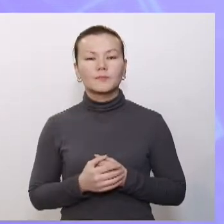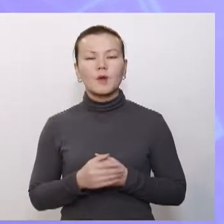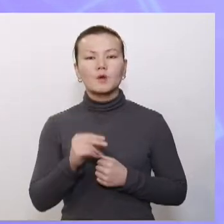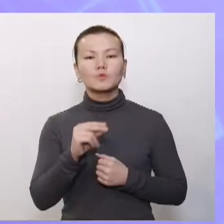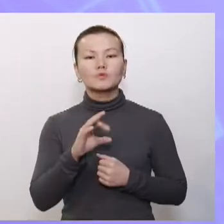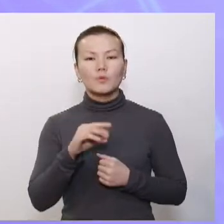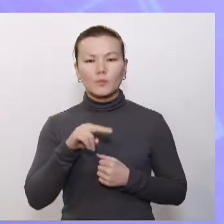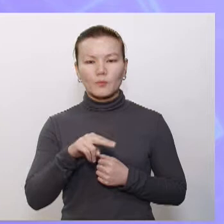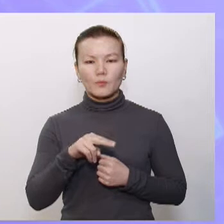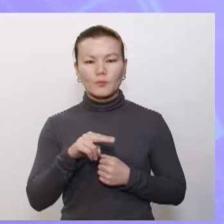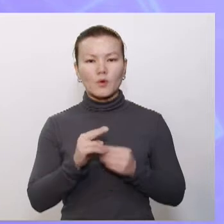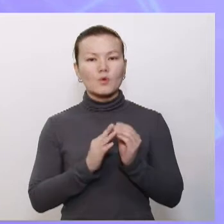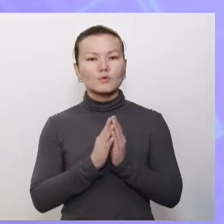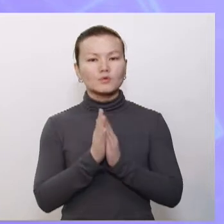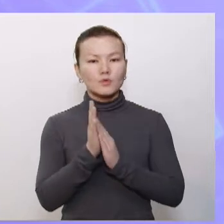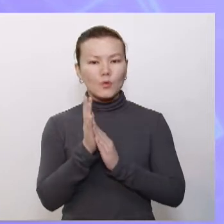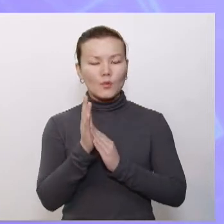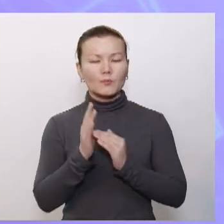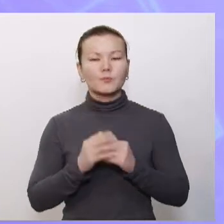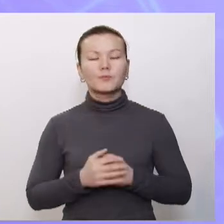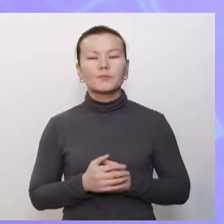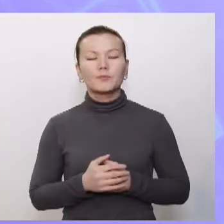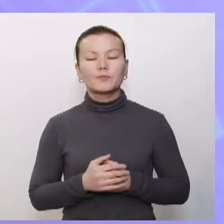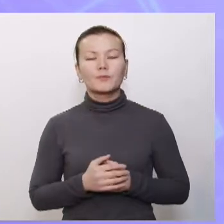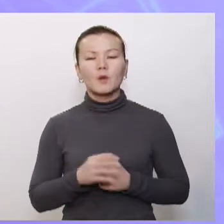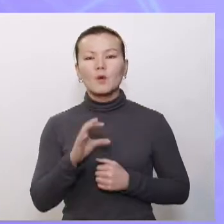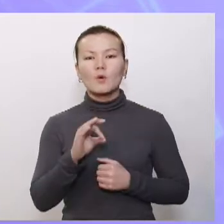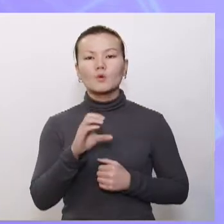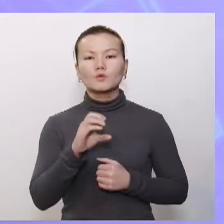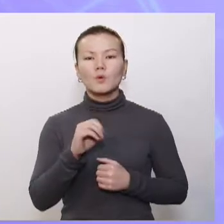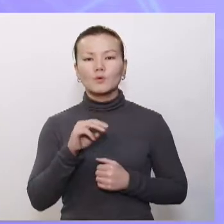чөп, чөп, өсөт,